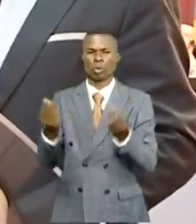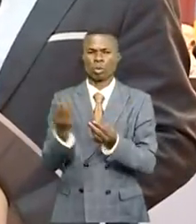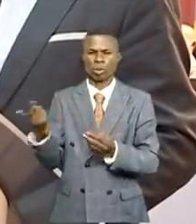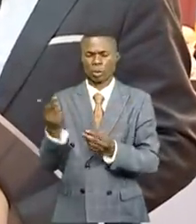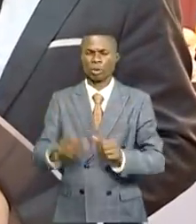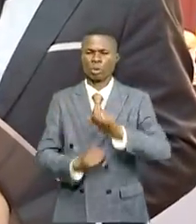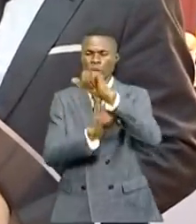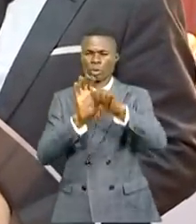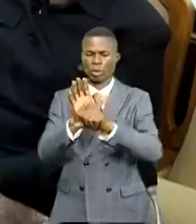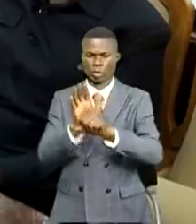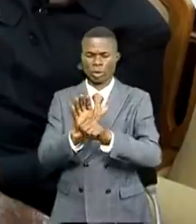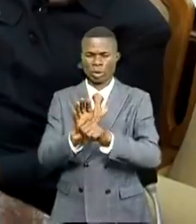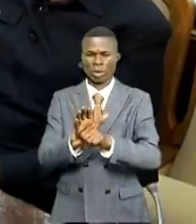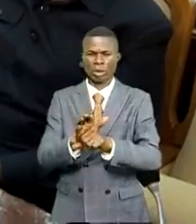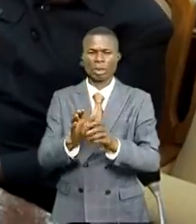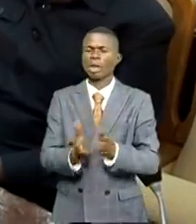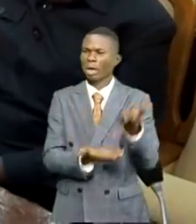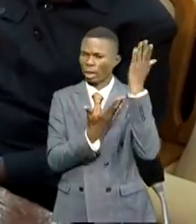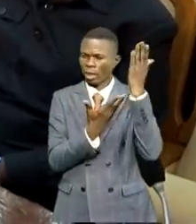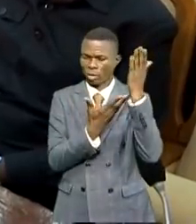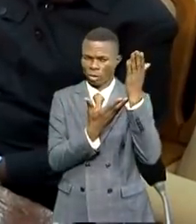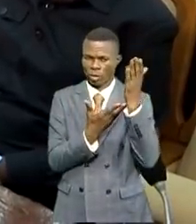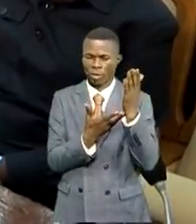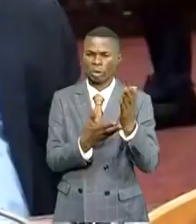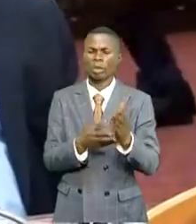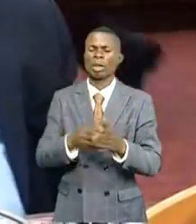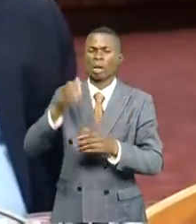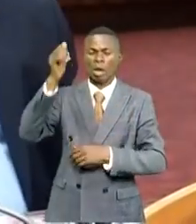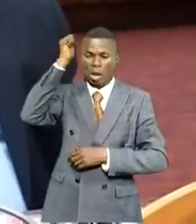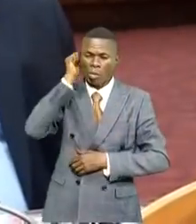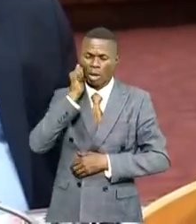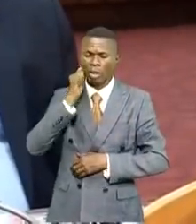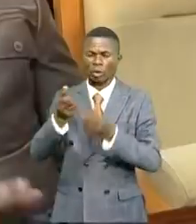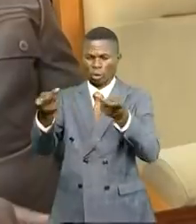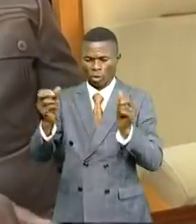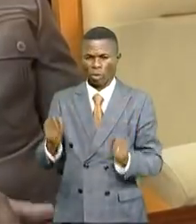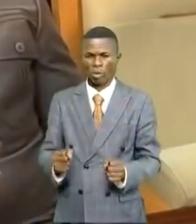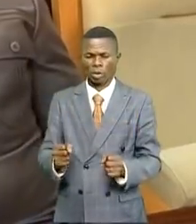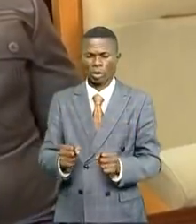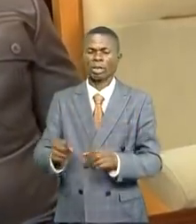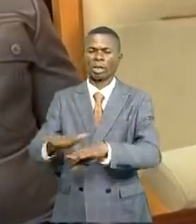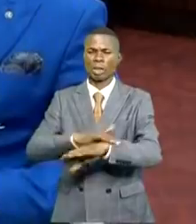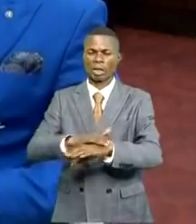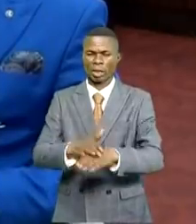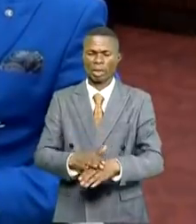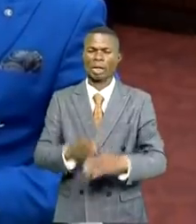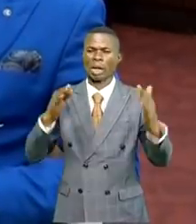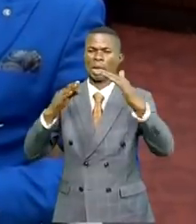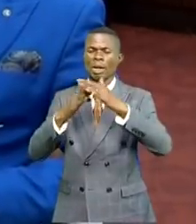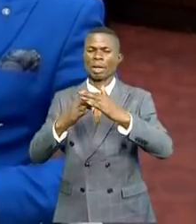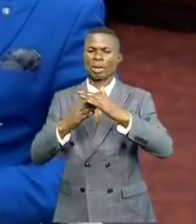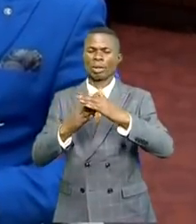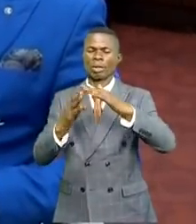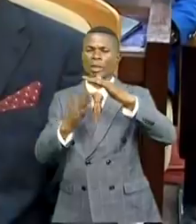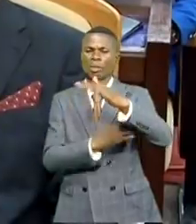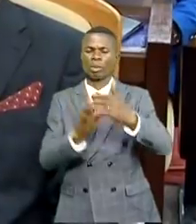la soutenabilité de la dette, la nécessité de la construction du port de Banana en même temps que le pont Routraille, Kinshasa-Brazzaville, la hauteur de la